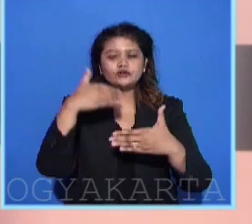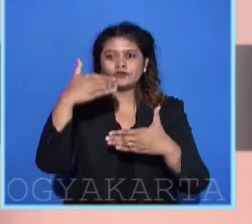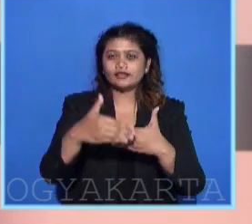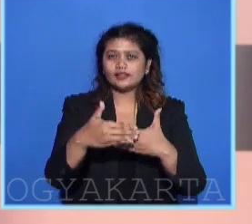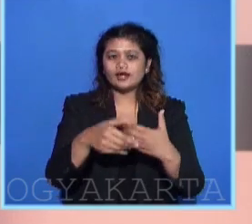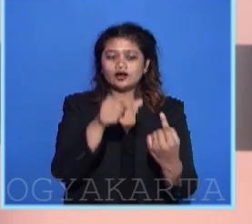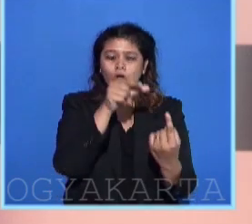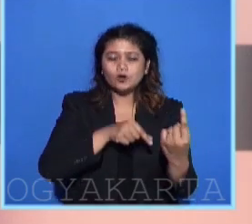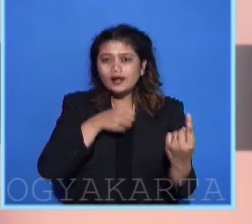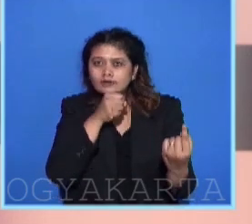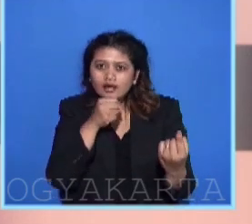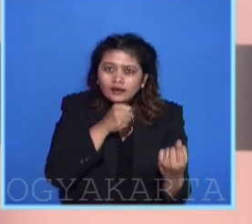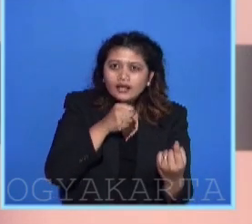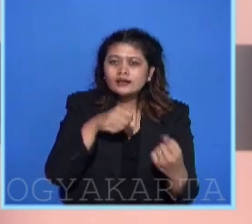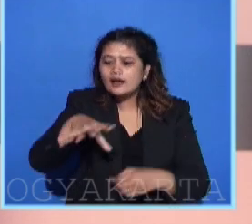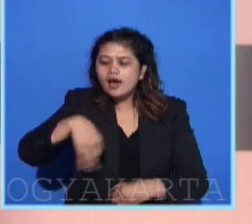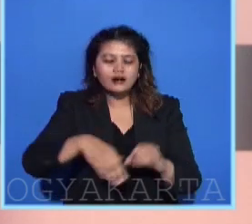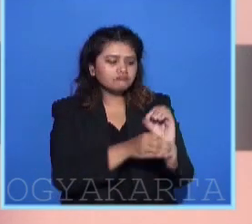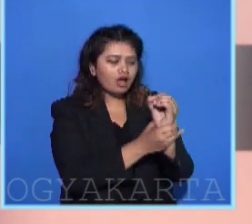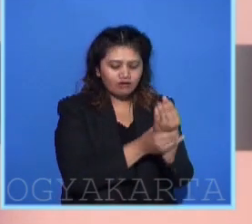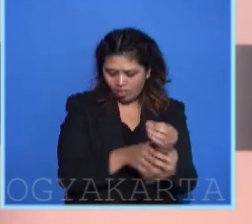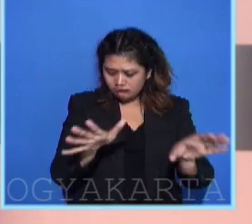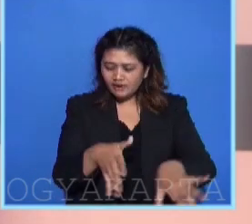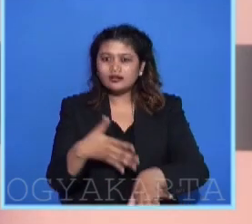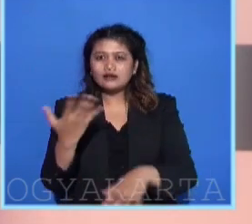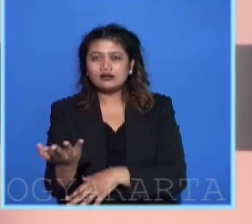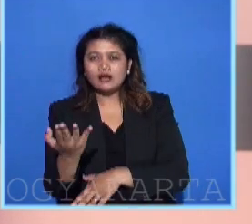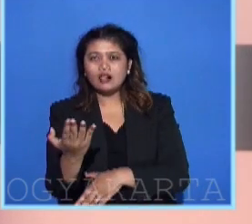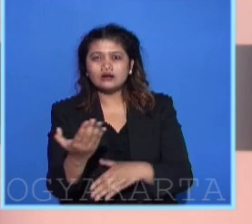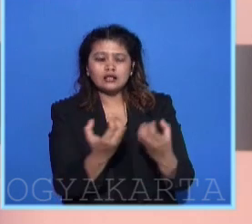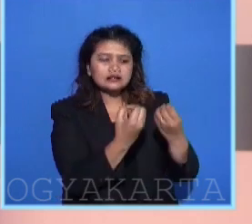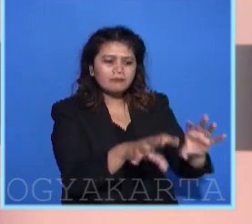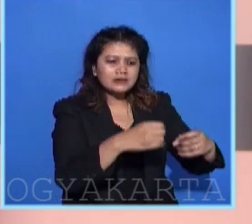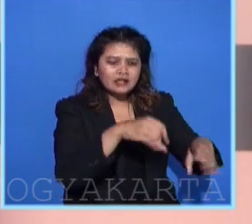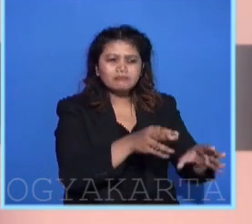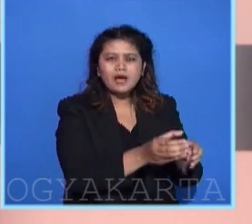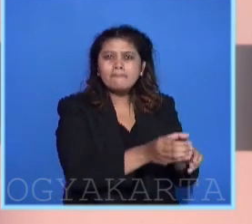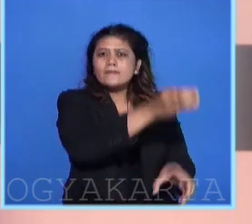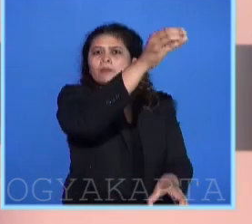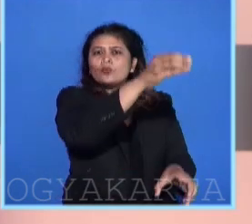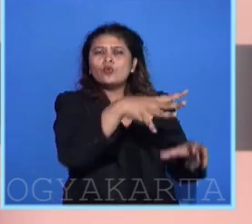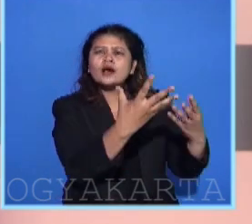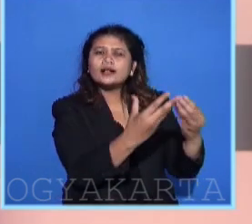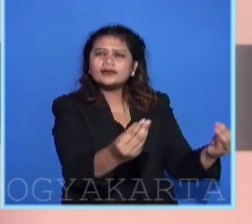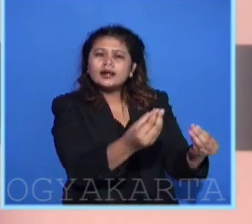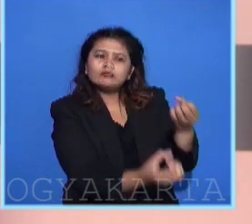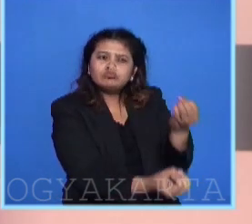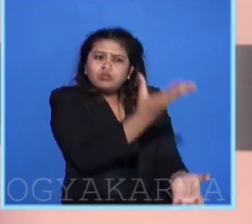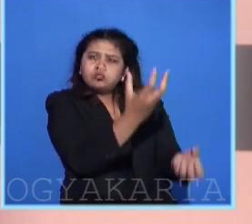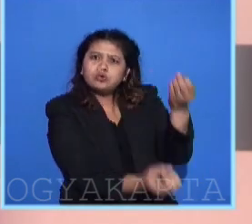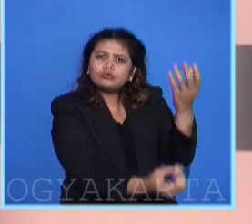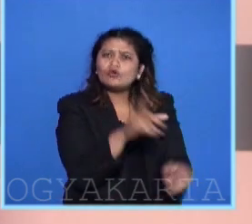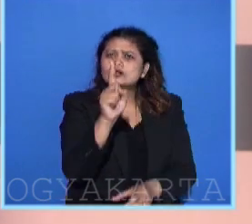pemirsa seorang kakek warga Magelang ditemukan tewas usai membakar sampah daun bambu kering di pekarangannya diduga korban